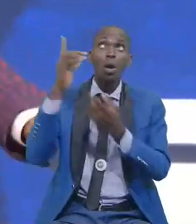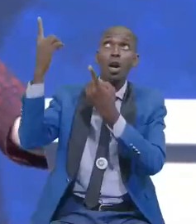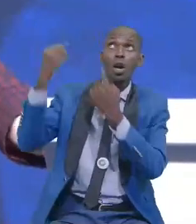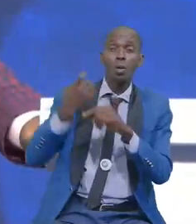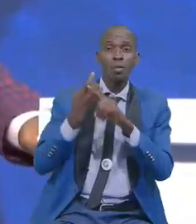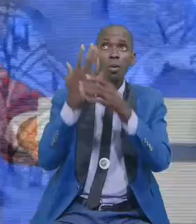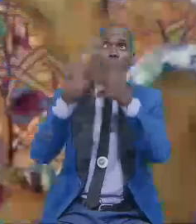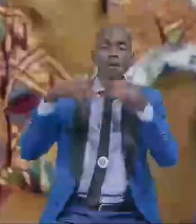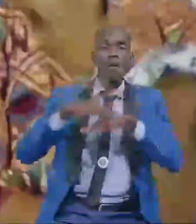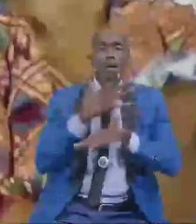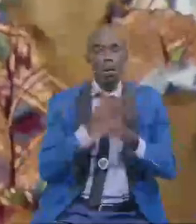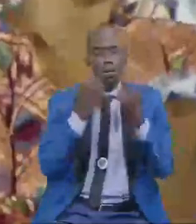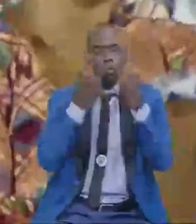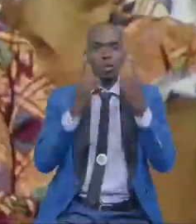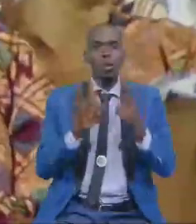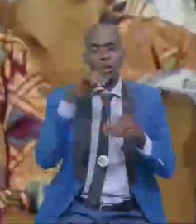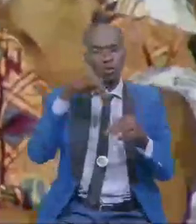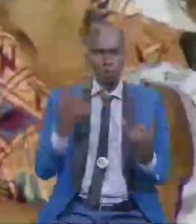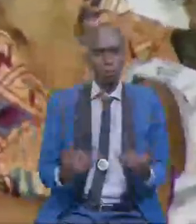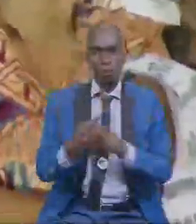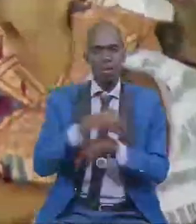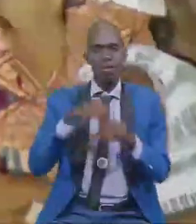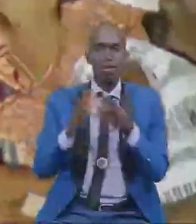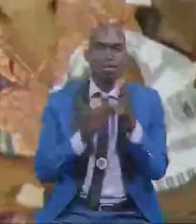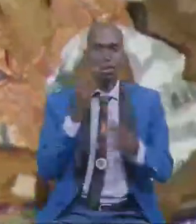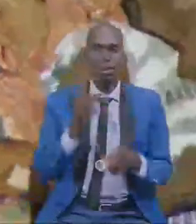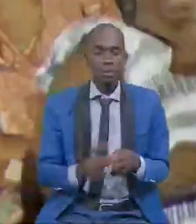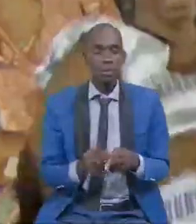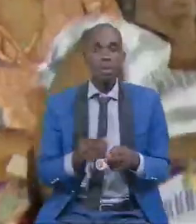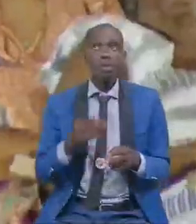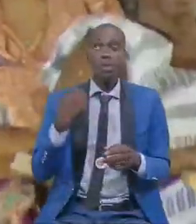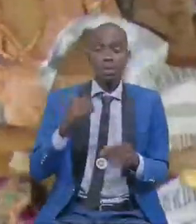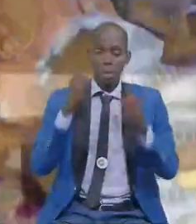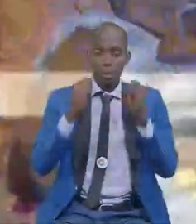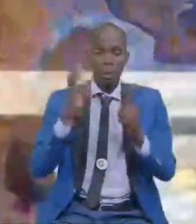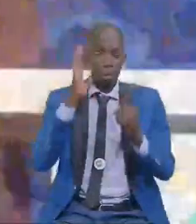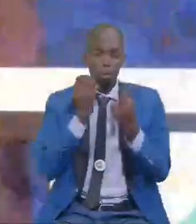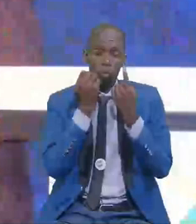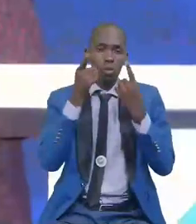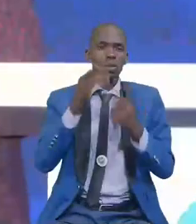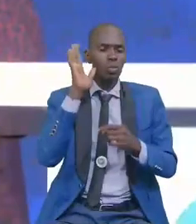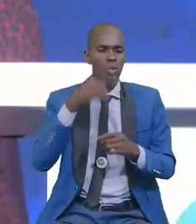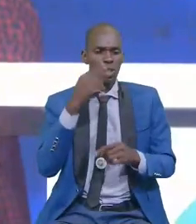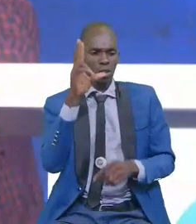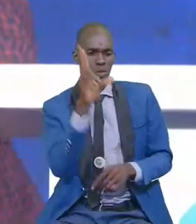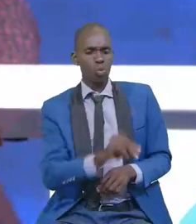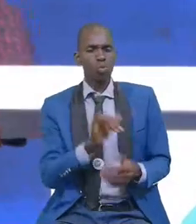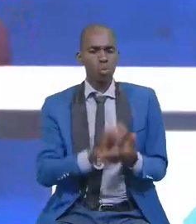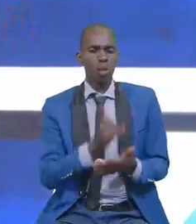Il y aura une puissance qui viendra du ciel qui va te réveiller aujourd'hui. Et elle va te réveiller, tu diras non à